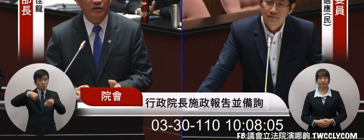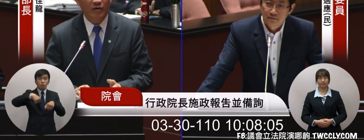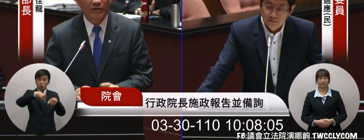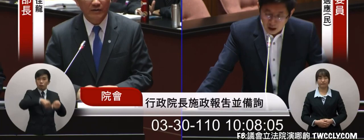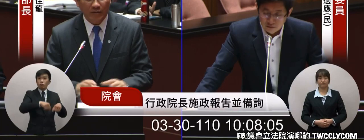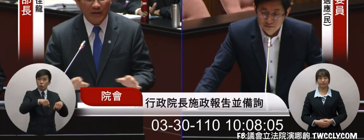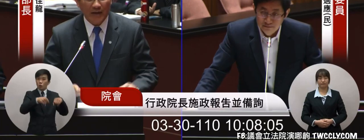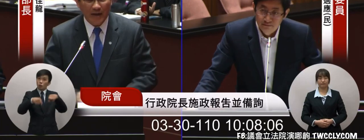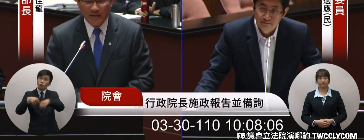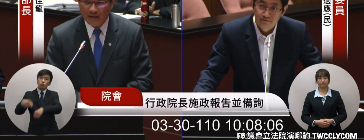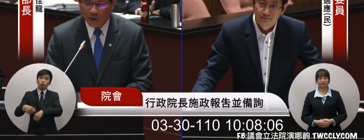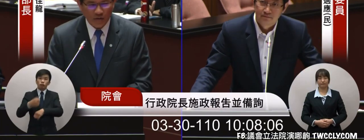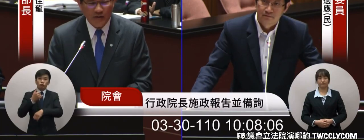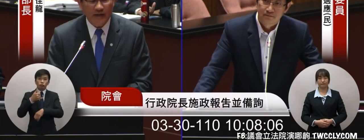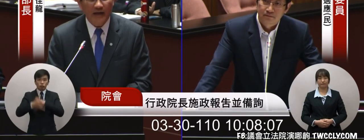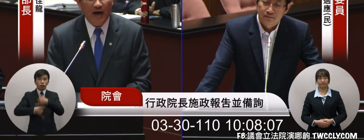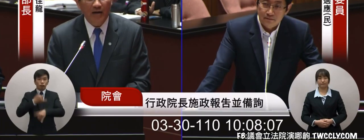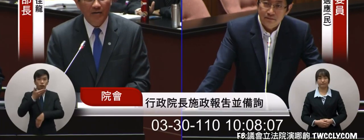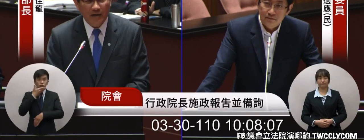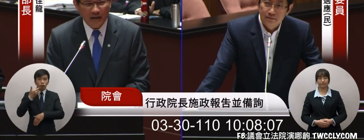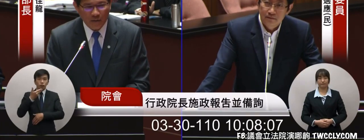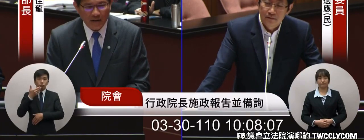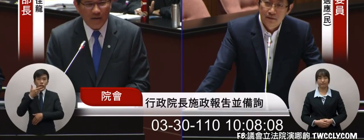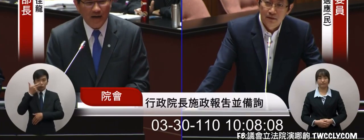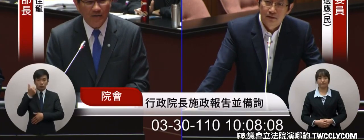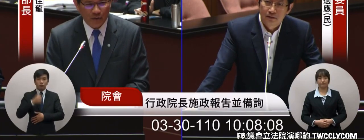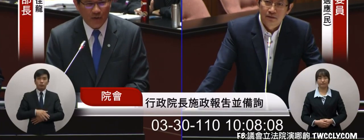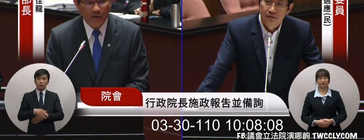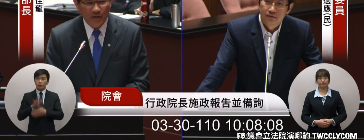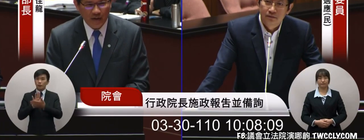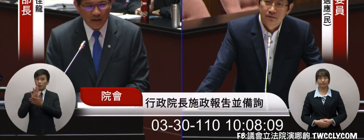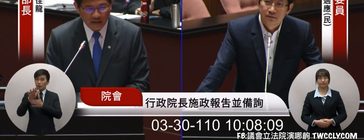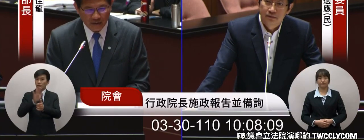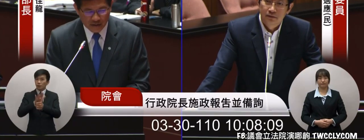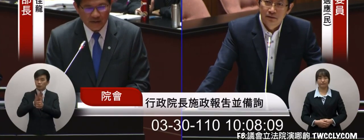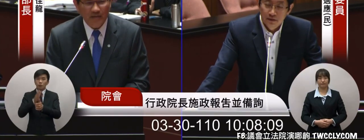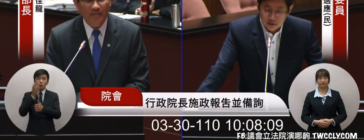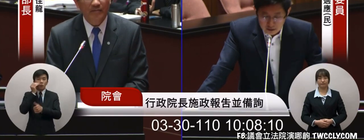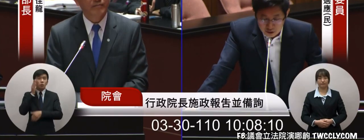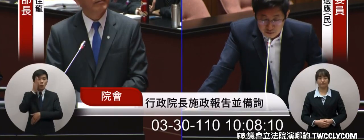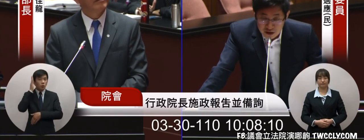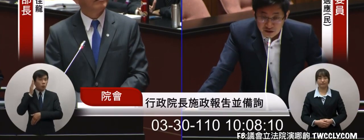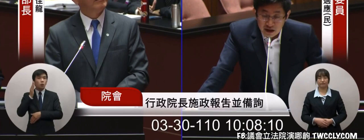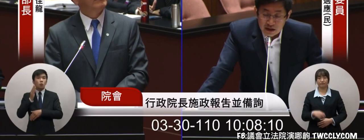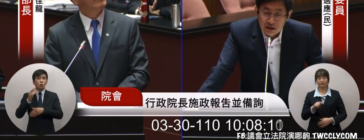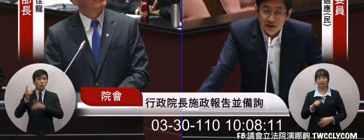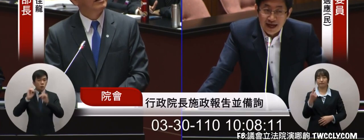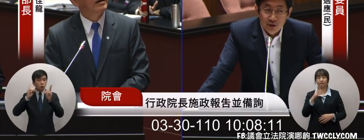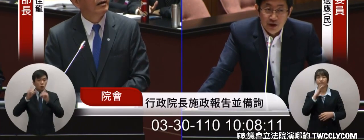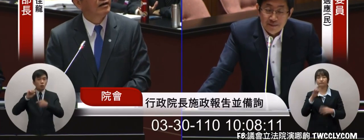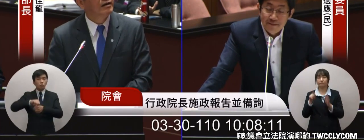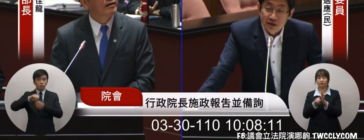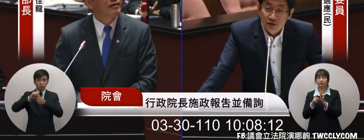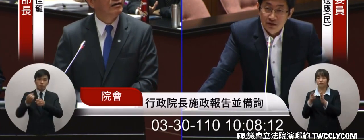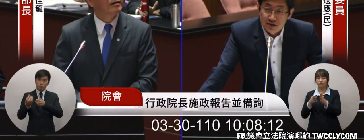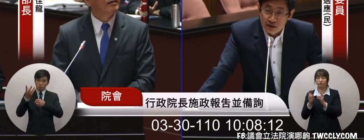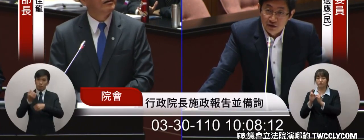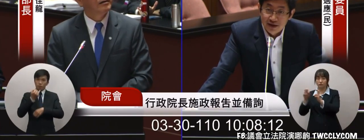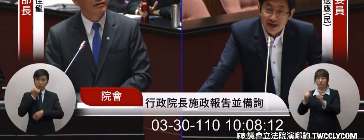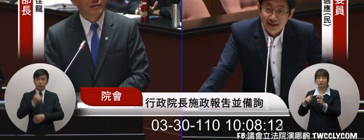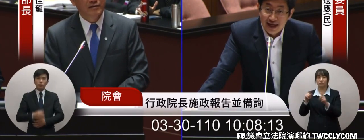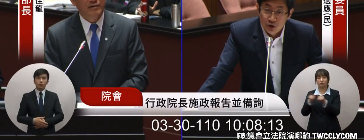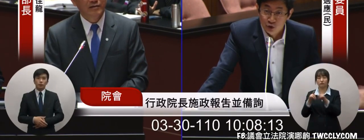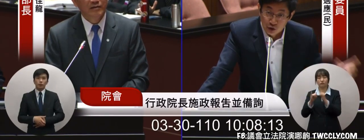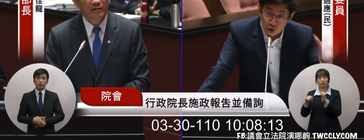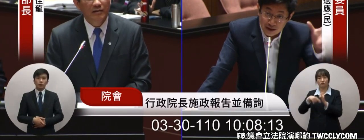非常自由這個對台灣的通勤也好未來的觀光旅遊會很有提升因為我們知道電聯車大概對一般民眾的